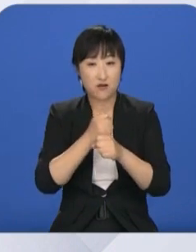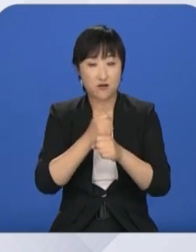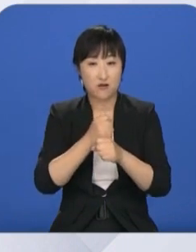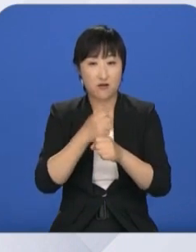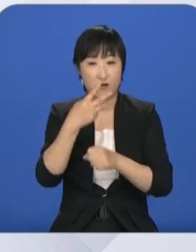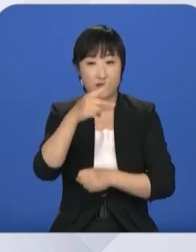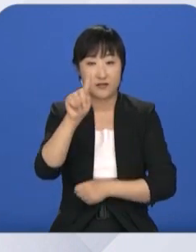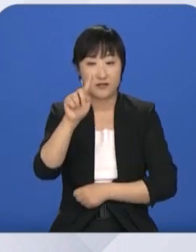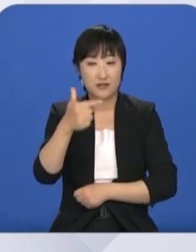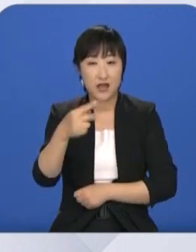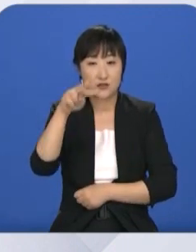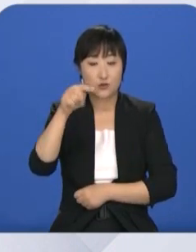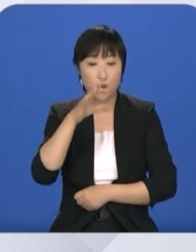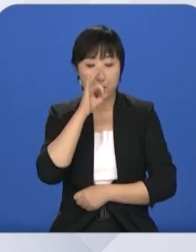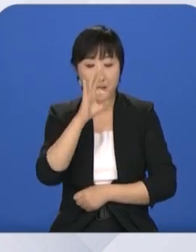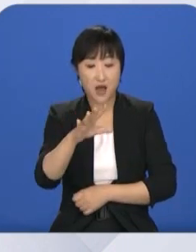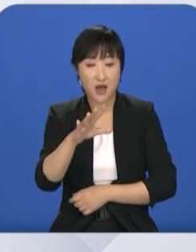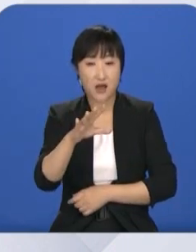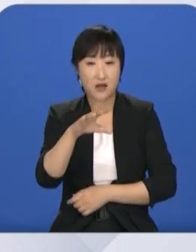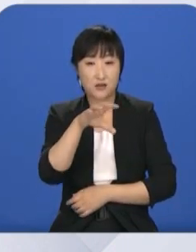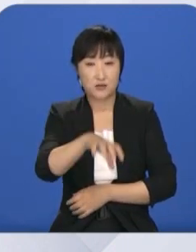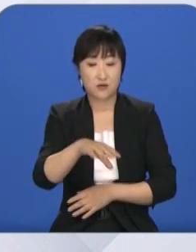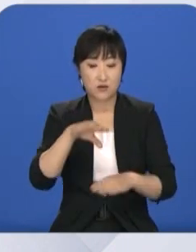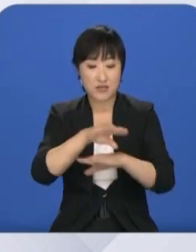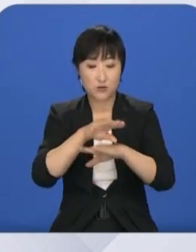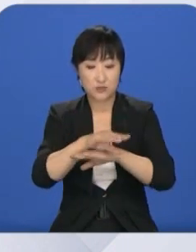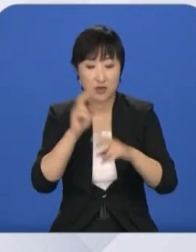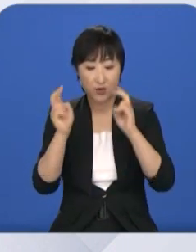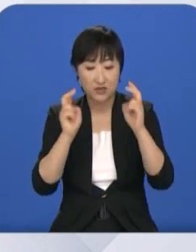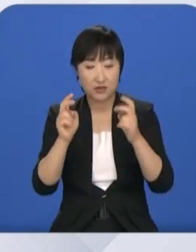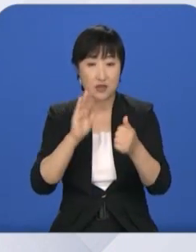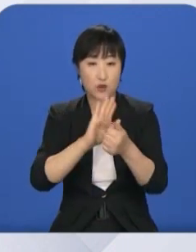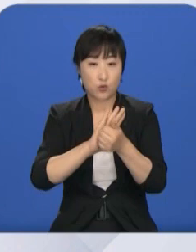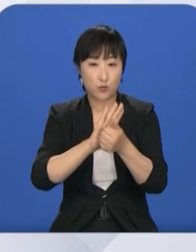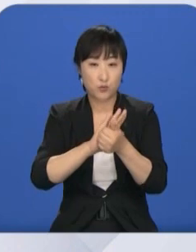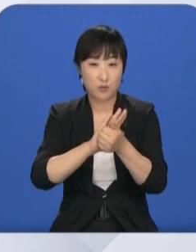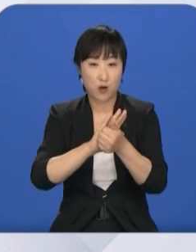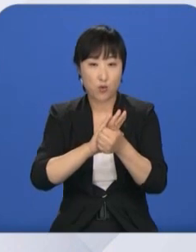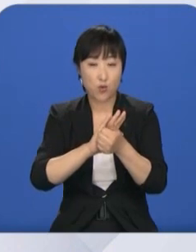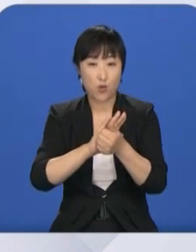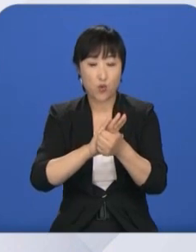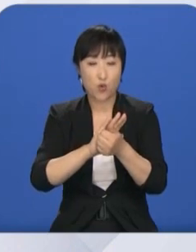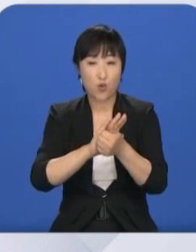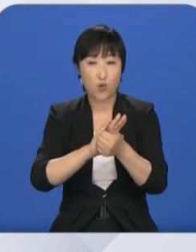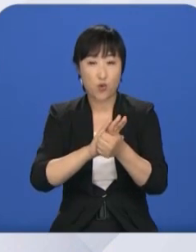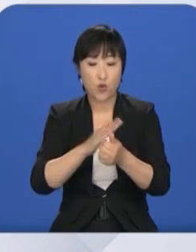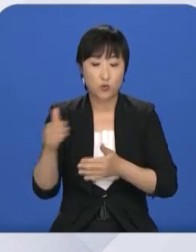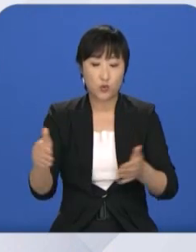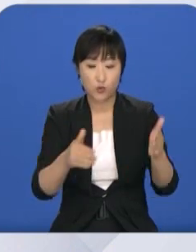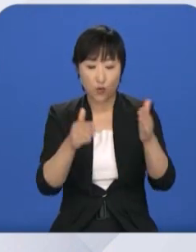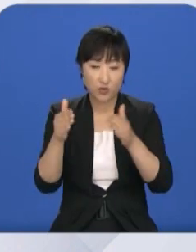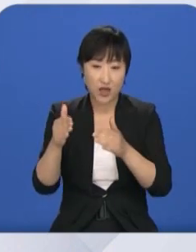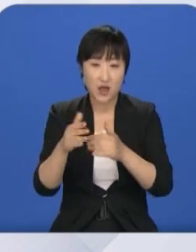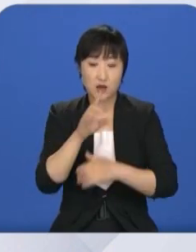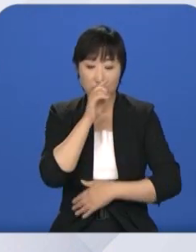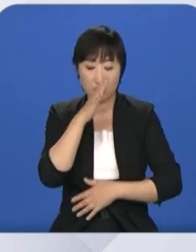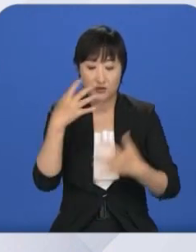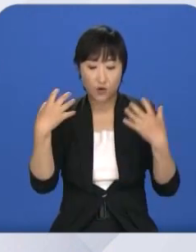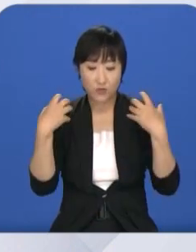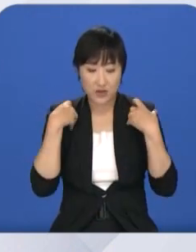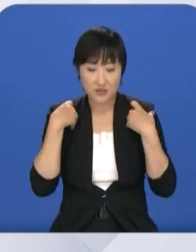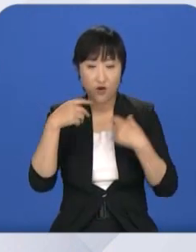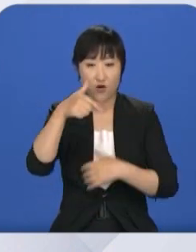운영하면은 전국적으로도 이제 하면은 자동차 회사나 그런 데 협찬도 받고 우리 지원하고 또 중앙정부 지원을